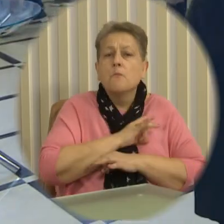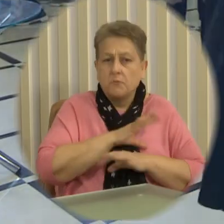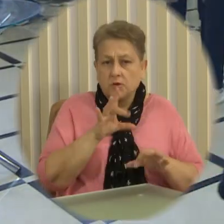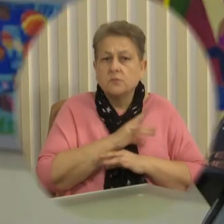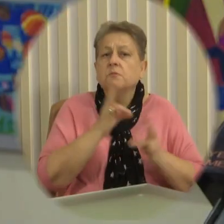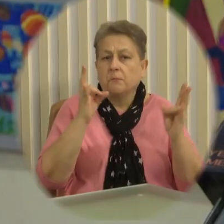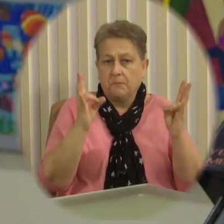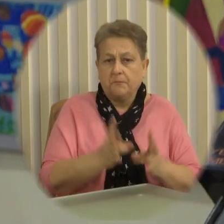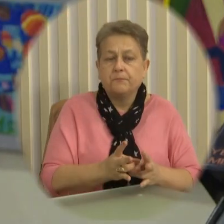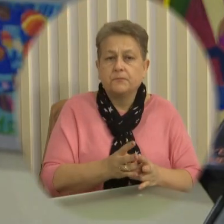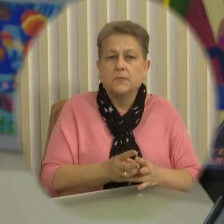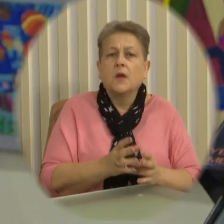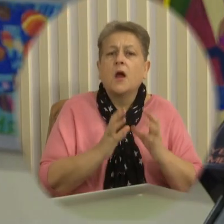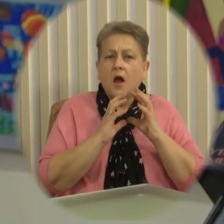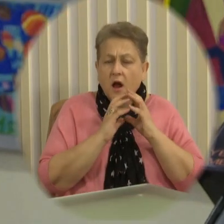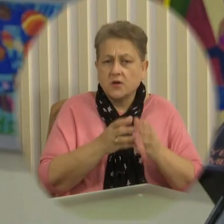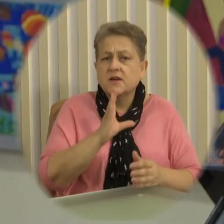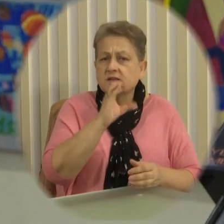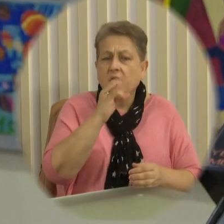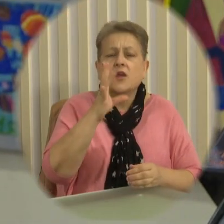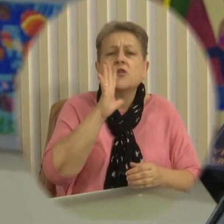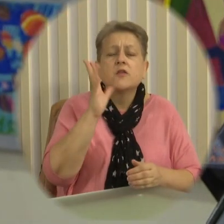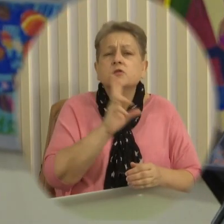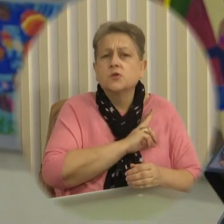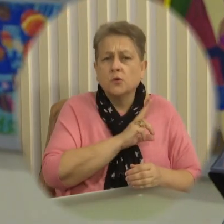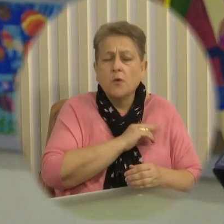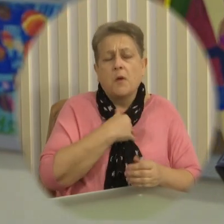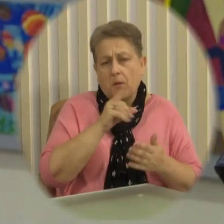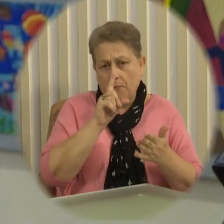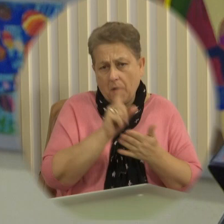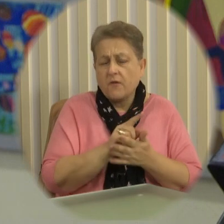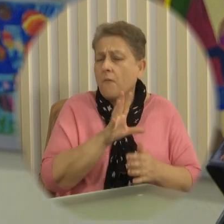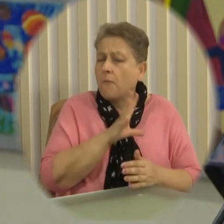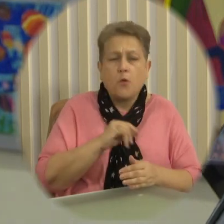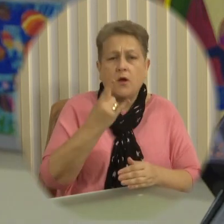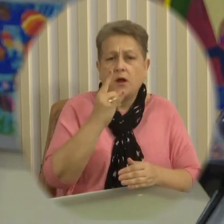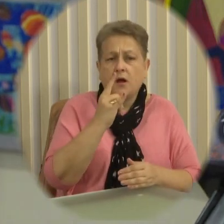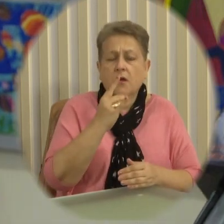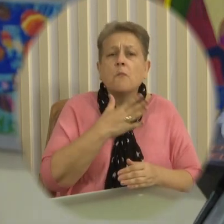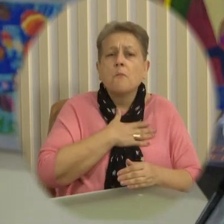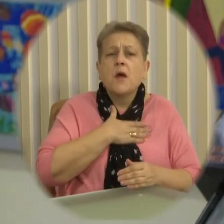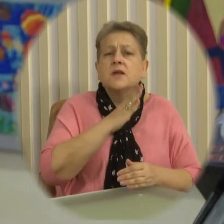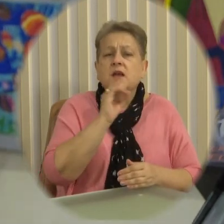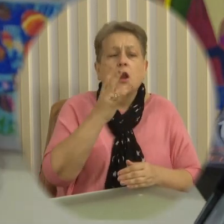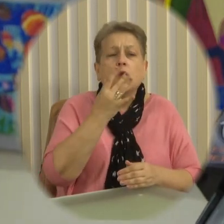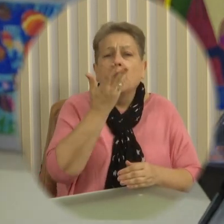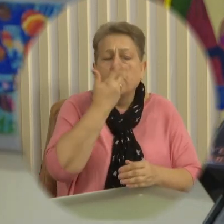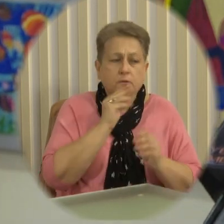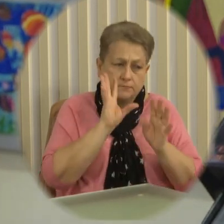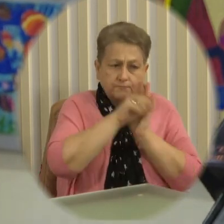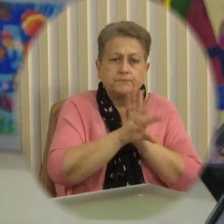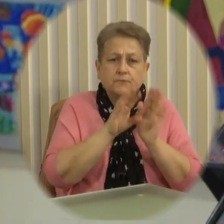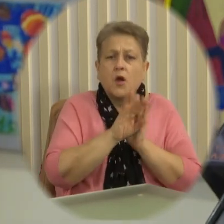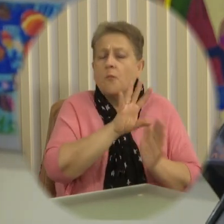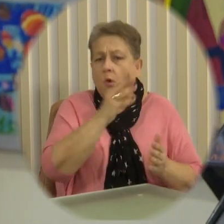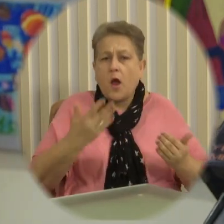միջոցառումների կազմակերպումը։ Աշխարհը Սարյանին սիրում է, գովերգում է։ Մենք պարտավոր ենք բոլոր երեխաների մեջ Սարյանի գույները մտցնել։